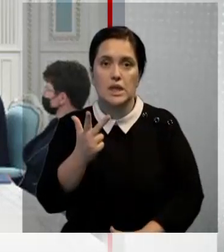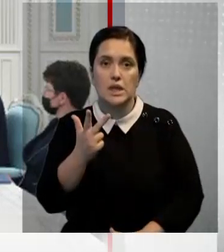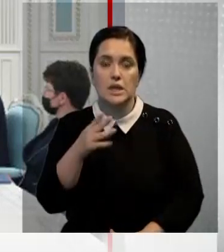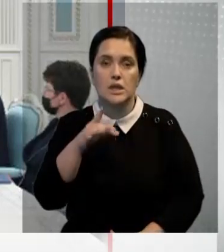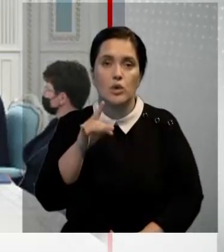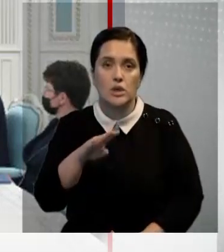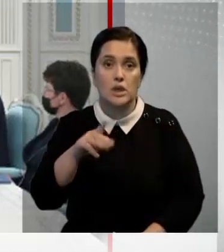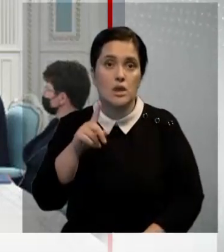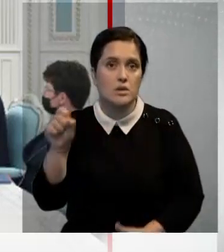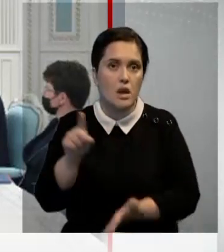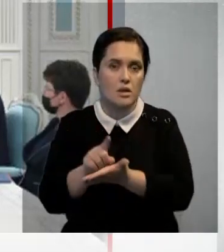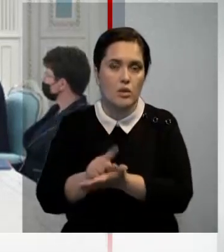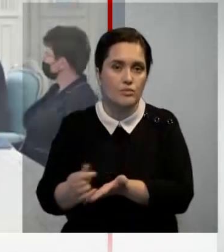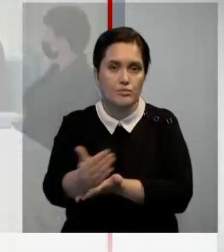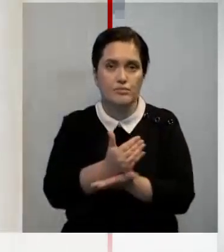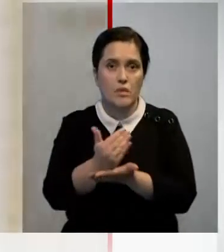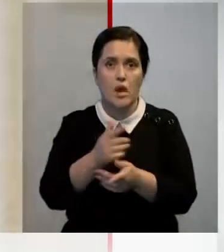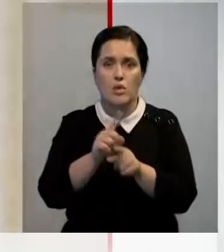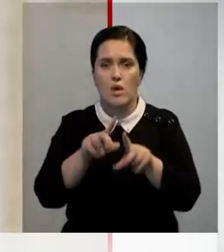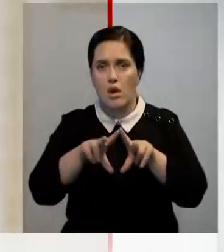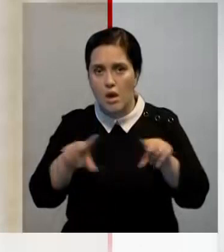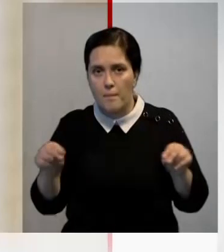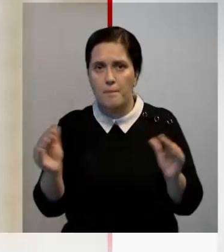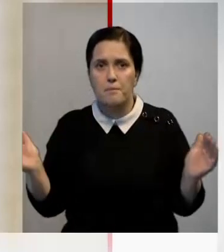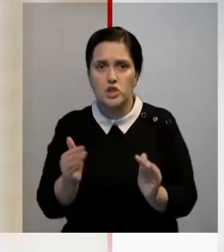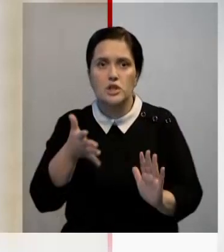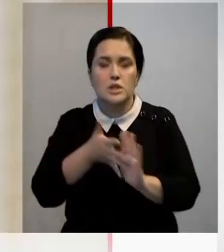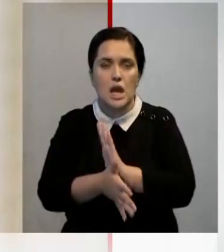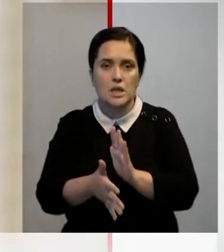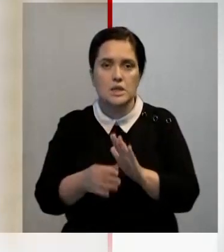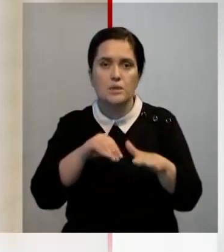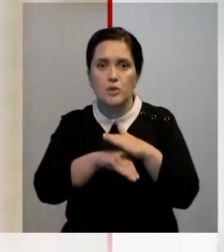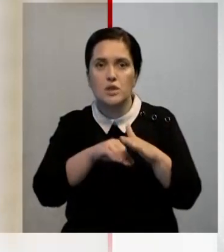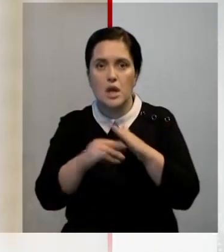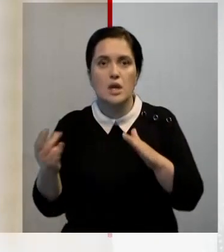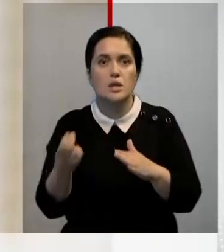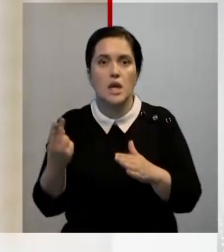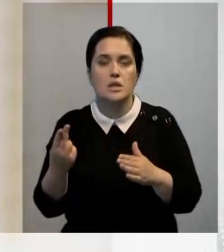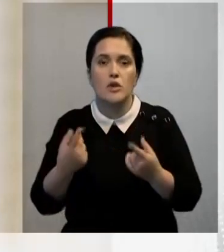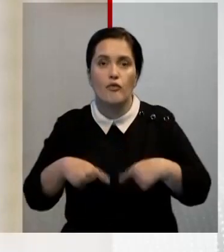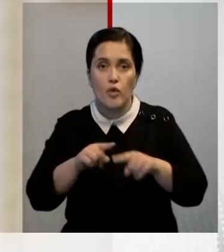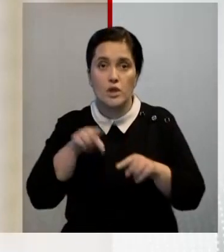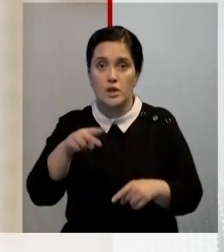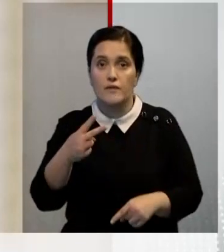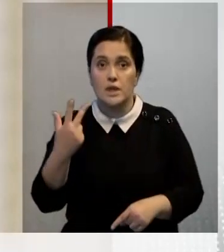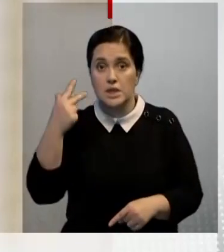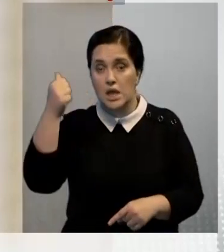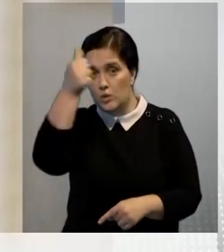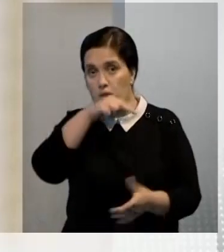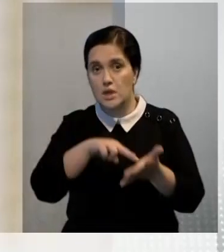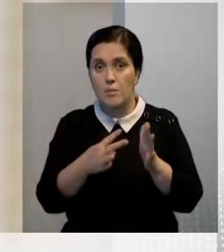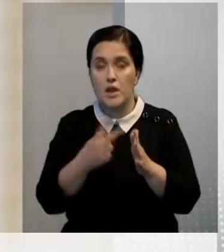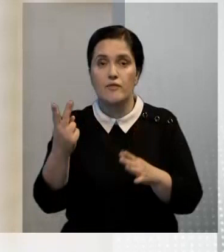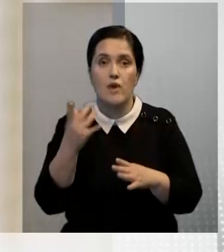поступлений. Пообещал глава Кабмина меньше тратить сбережения нацфонда. На 2023 запланировано в 2 раза сократить